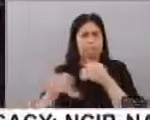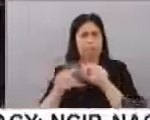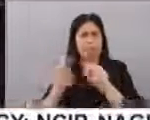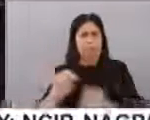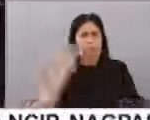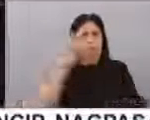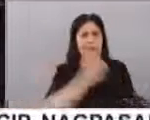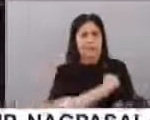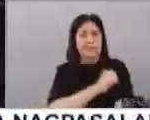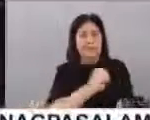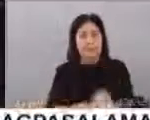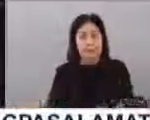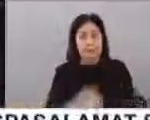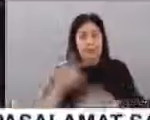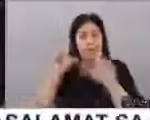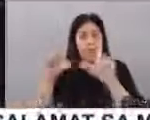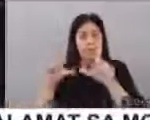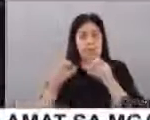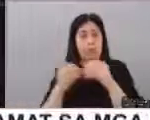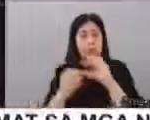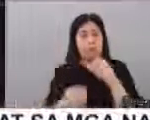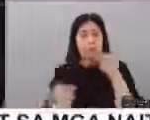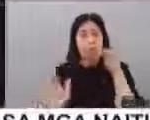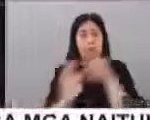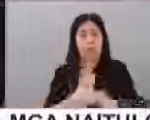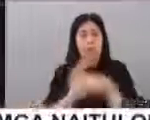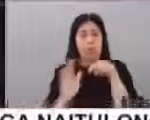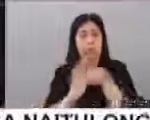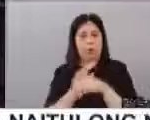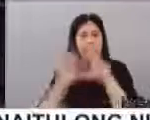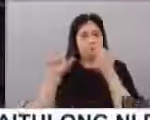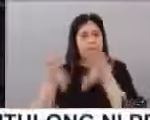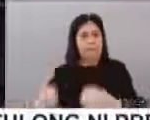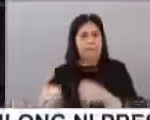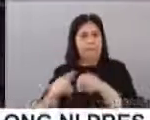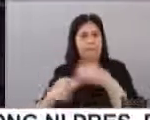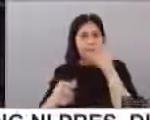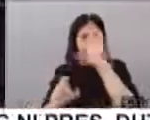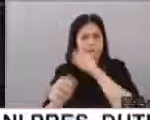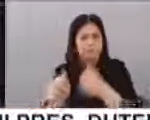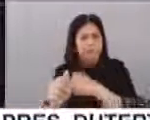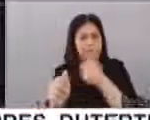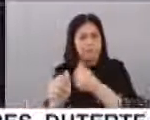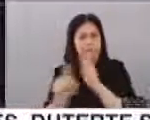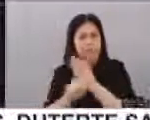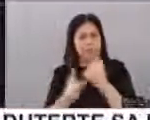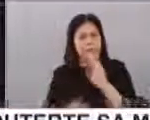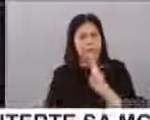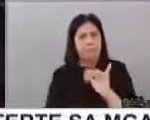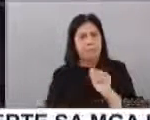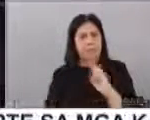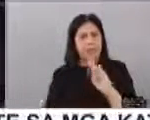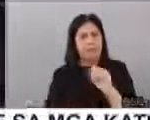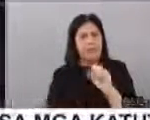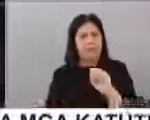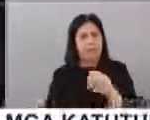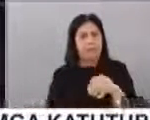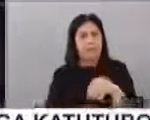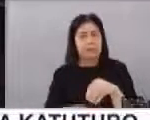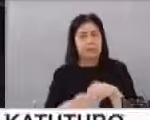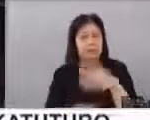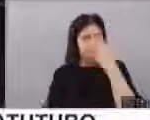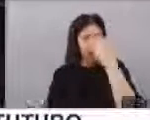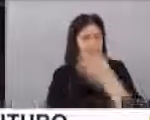tayo naman ng dalawang individual matapos magkasalpukan ang dalawang tricycle at isang motor sa